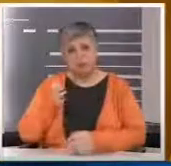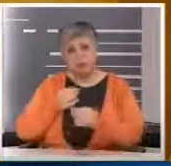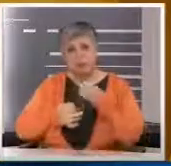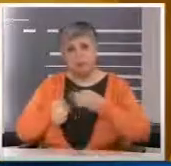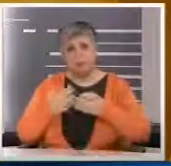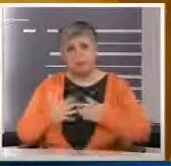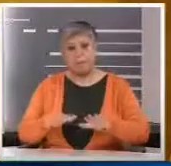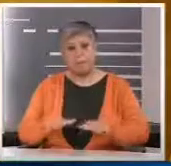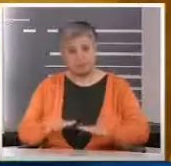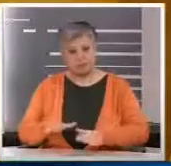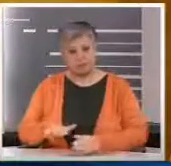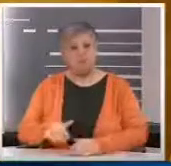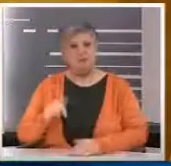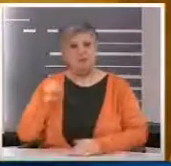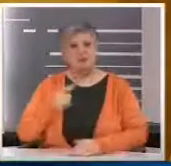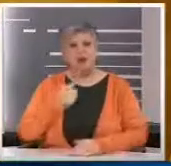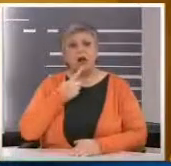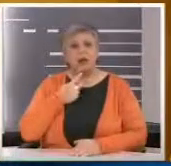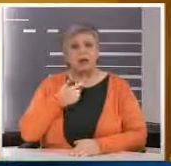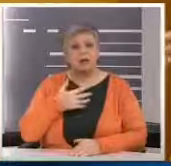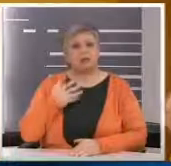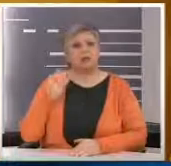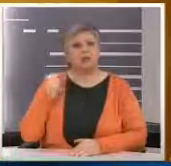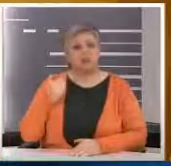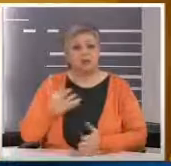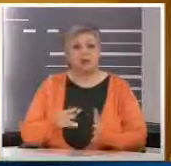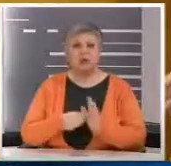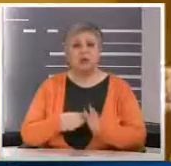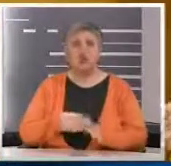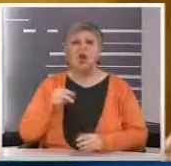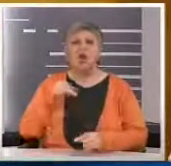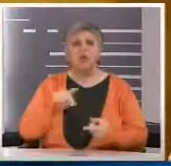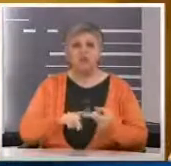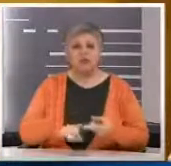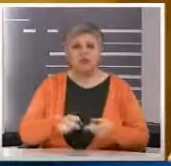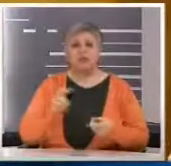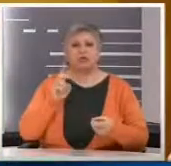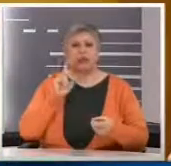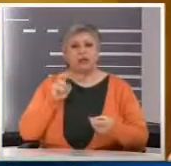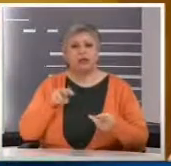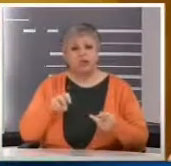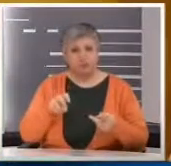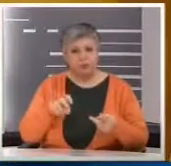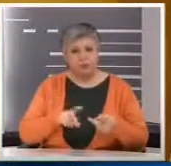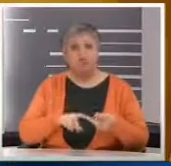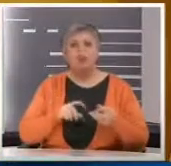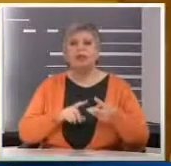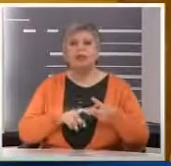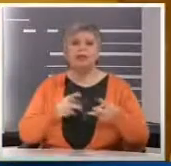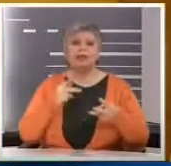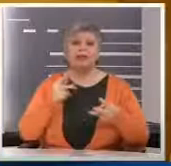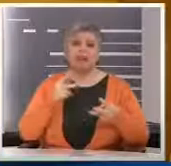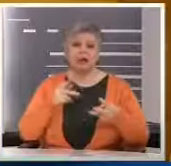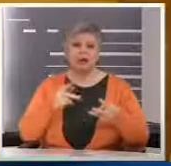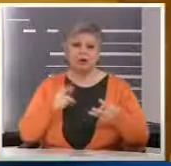ακριβώς στην πρόταση, στις αναφορές δηλαδή που έκανε ο κύριος Λοβέρδος, η κυρία Χρυστοφυλοπούλου και ο κύριος Γεγέρογλου και